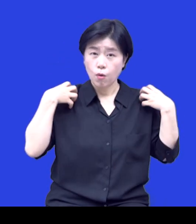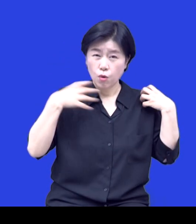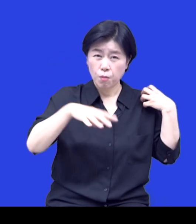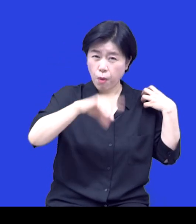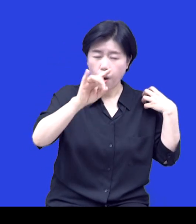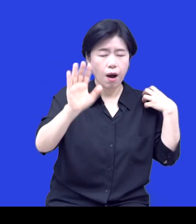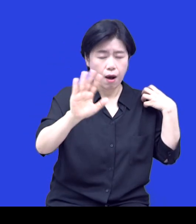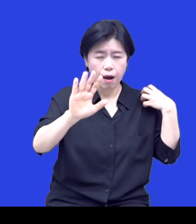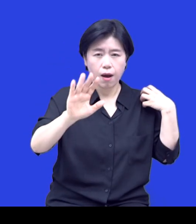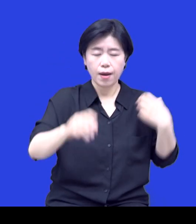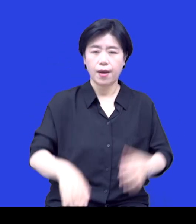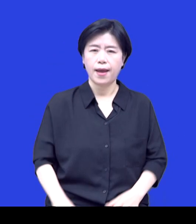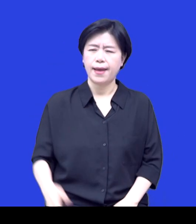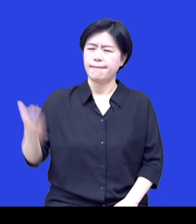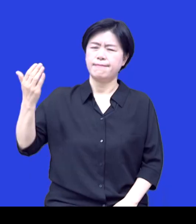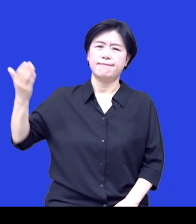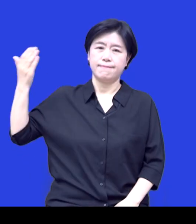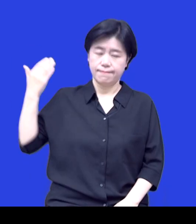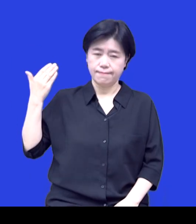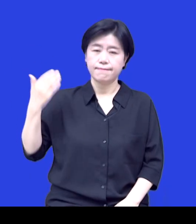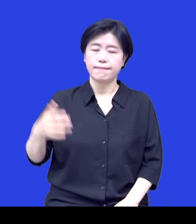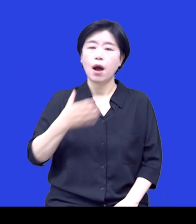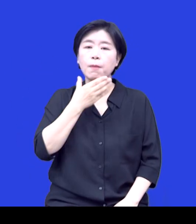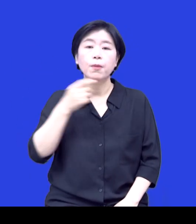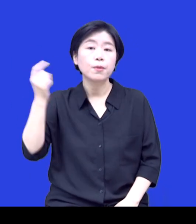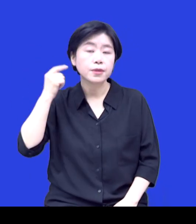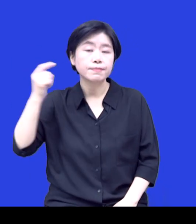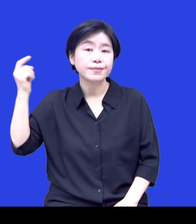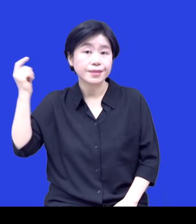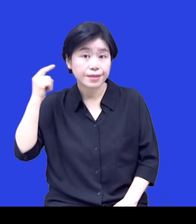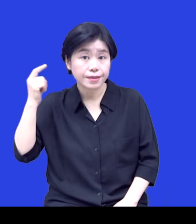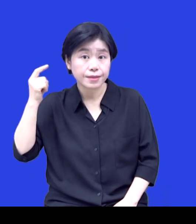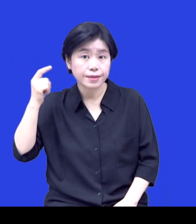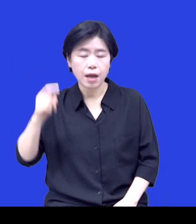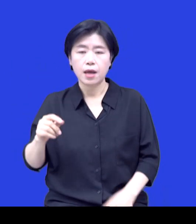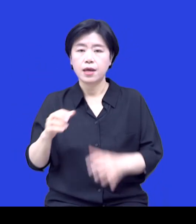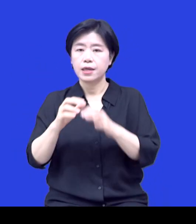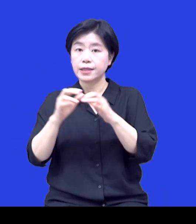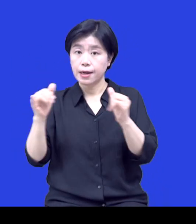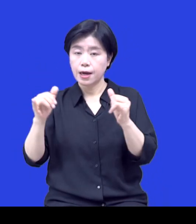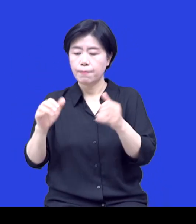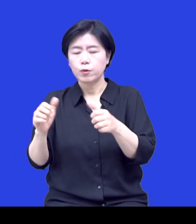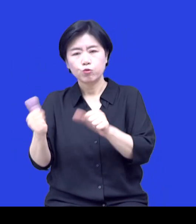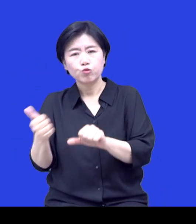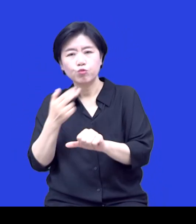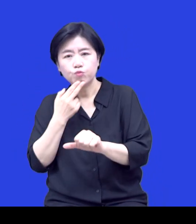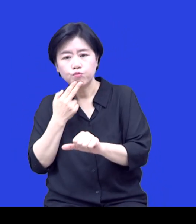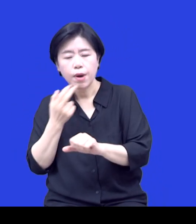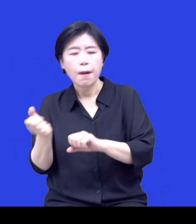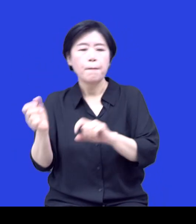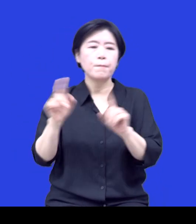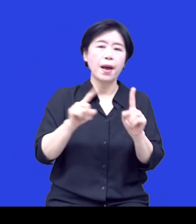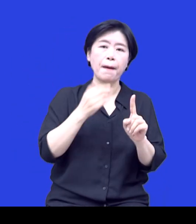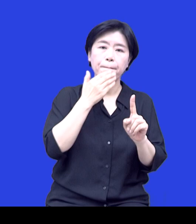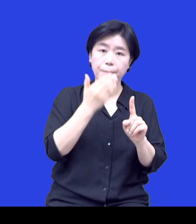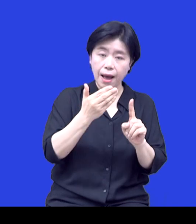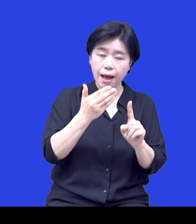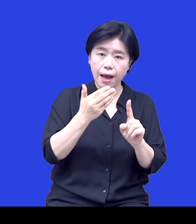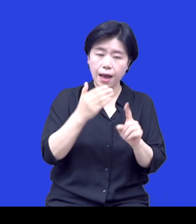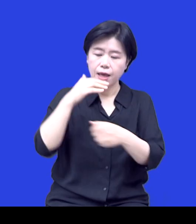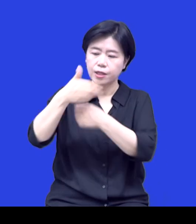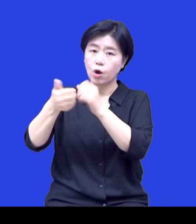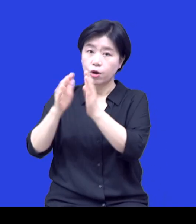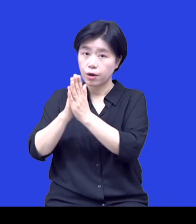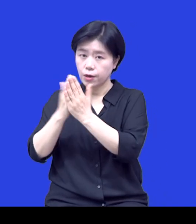이미 복음을 믿은 성도들이 네. 이제 우리는 죽지 않고 살 것이다. 네. 성경 말씀을 수없이 많이 암송하면서